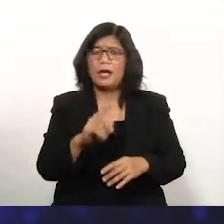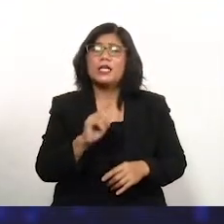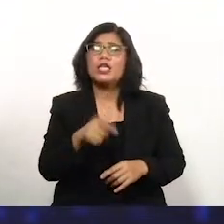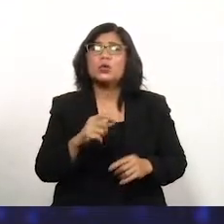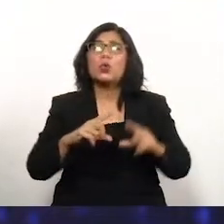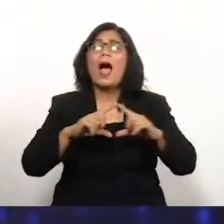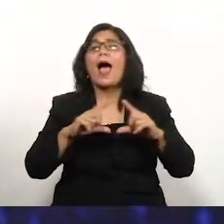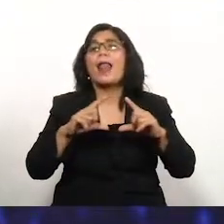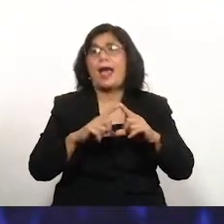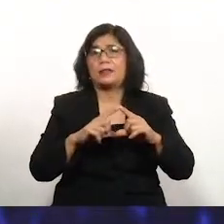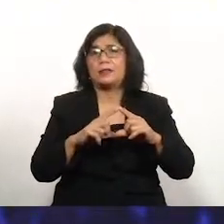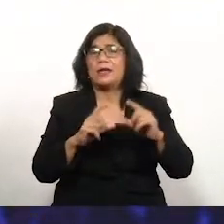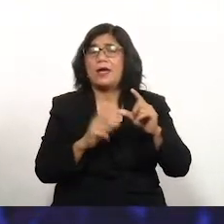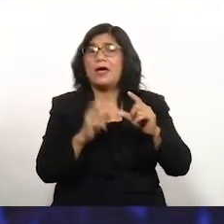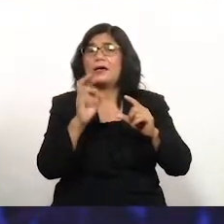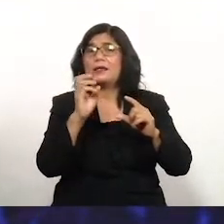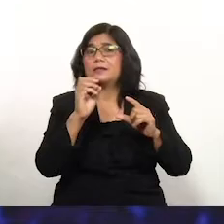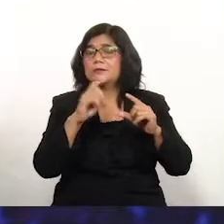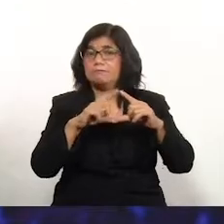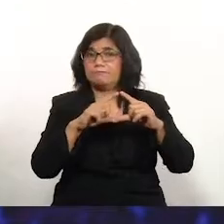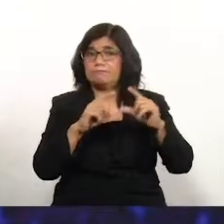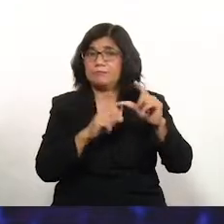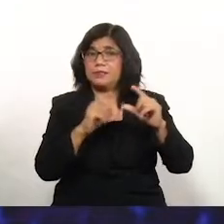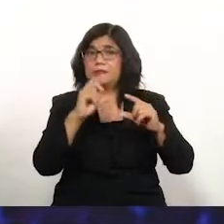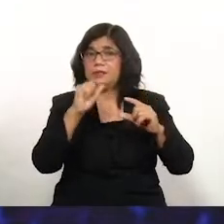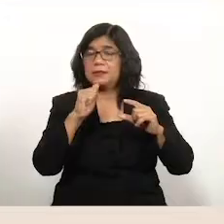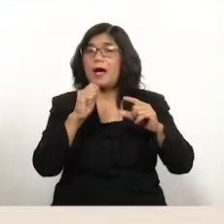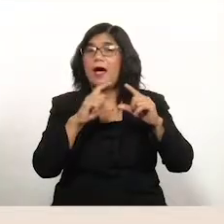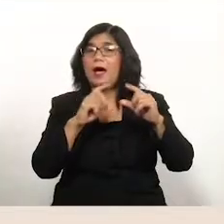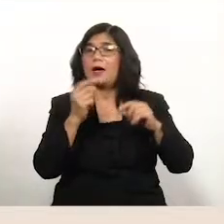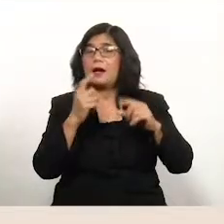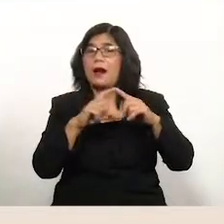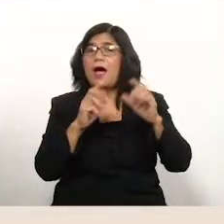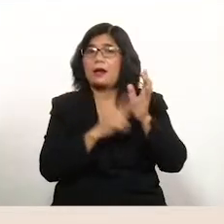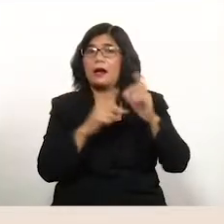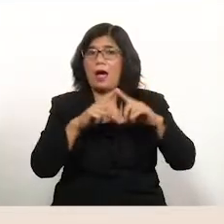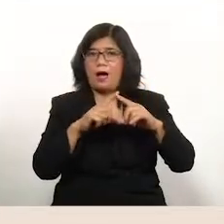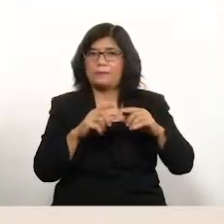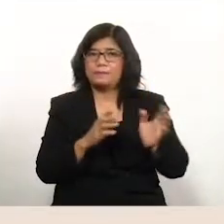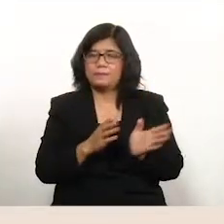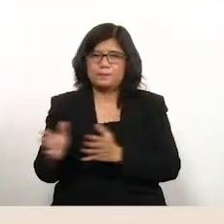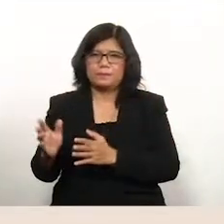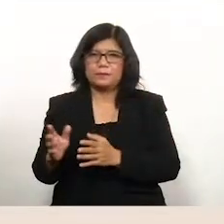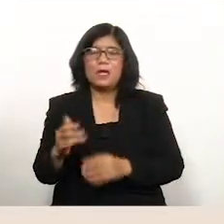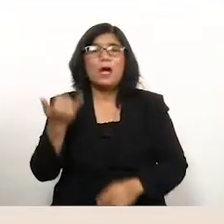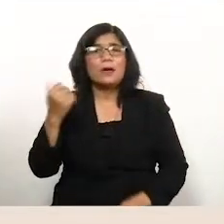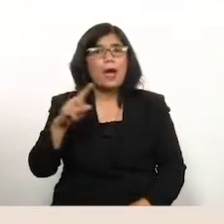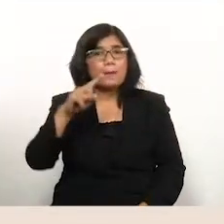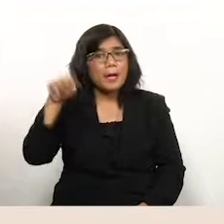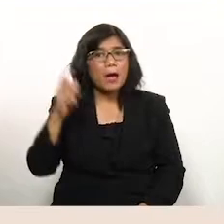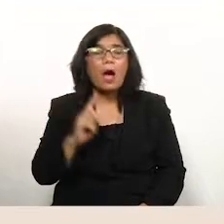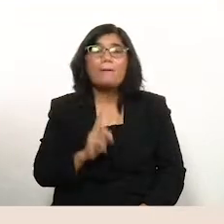Saranghae Hai yang Tuhan mau Pak ya untuk kerajaannya Click Hai nanti saya pelajari yang